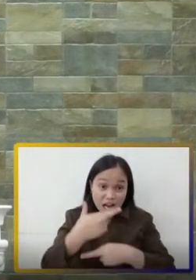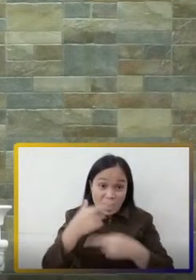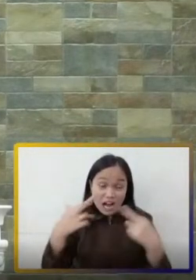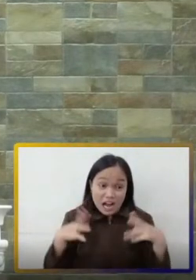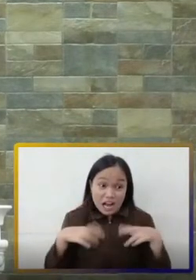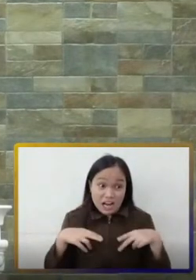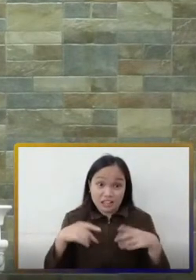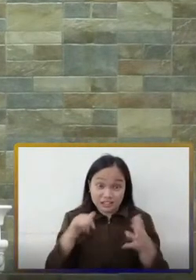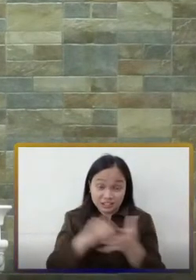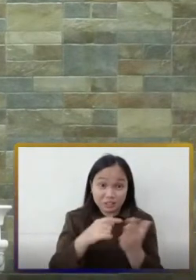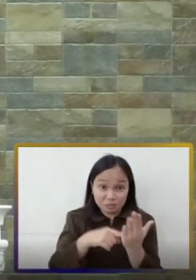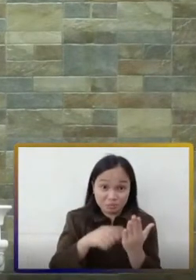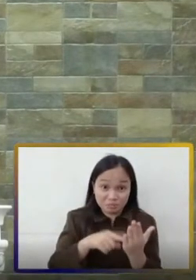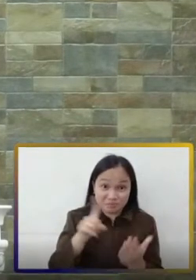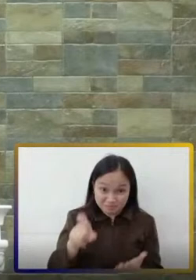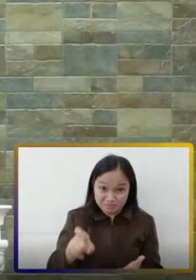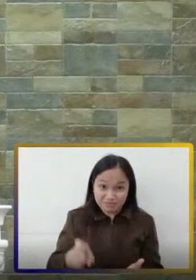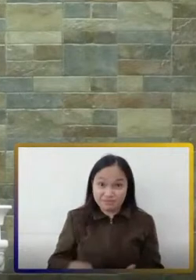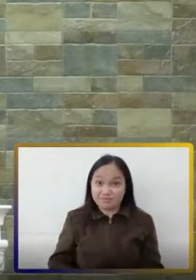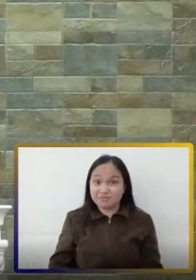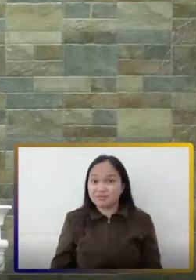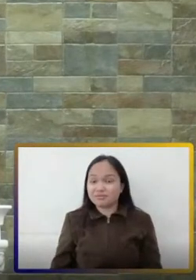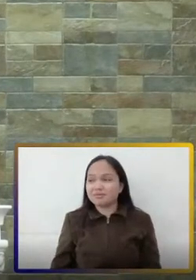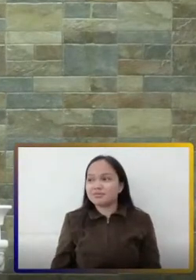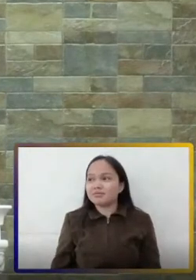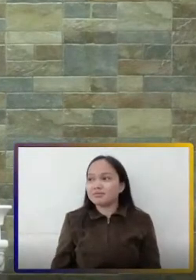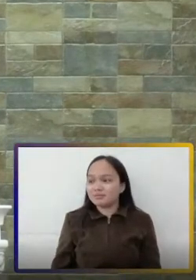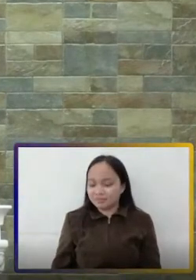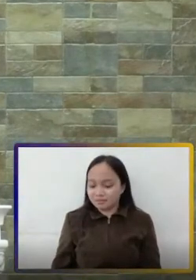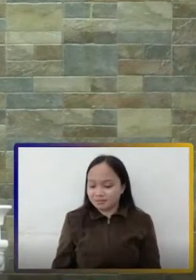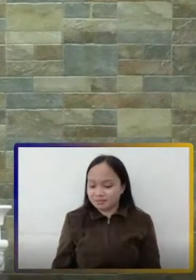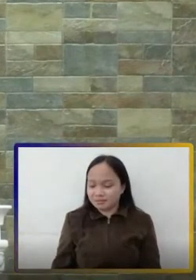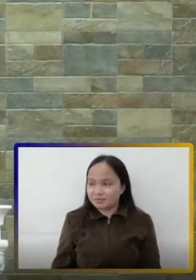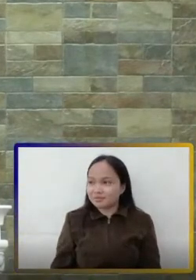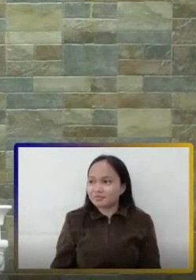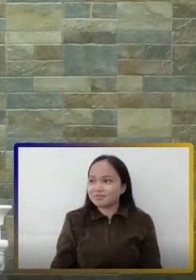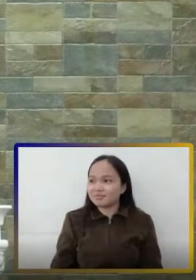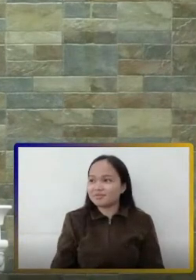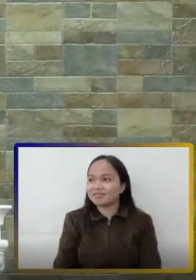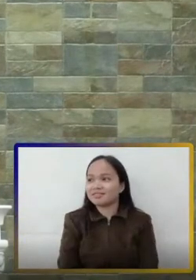Ay, salbahe talaga, oh. Kapatid,